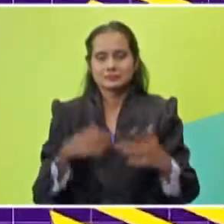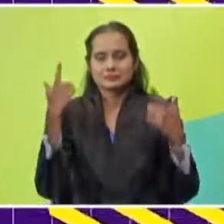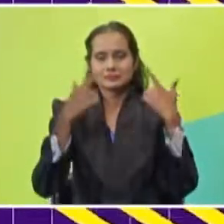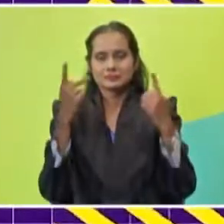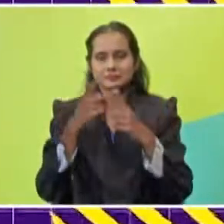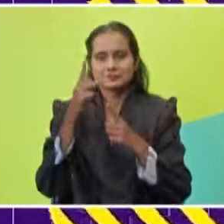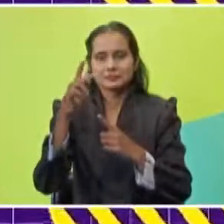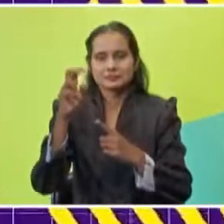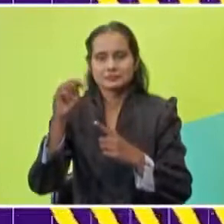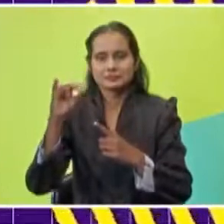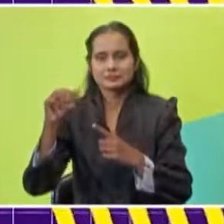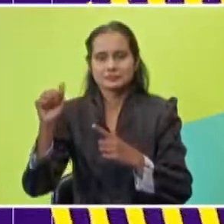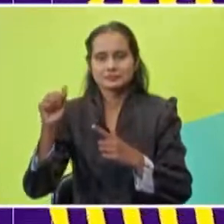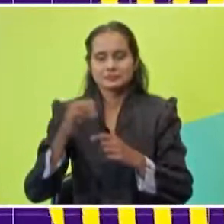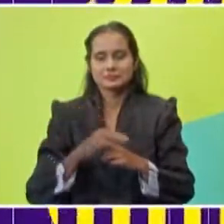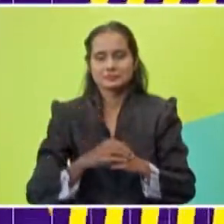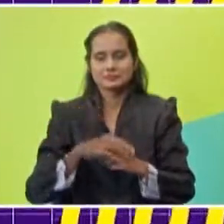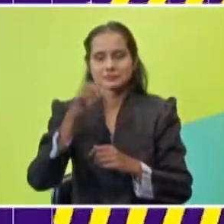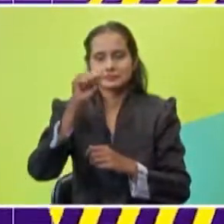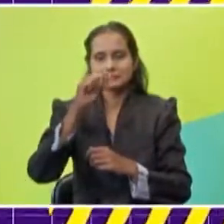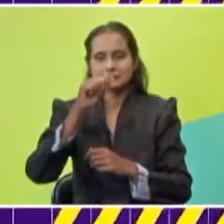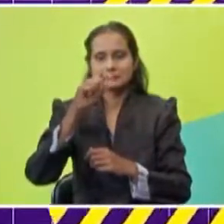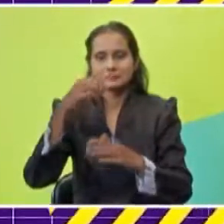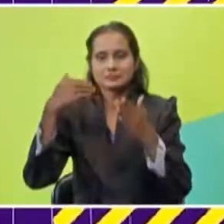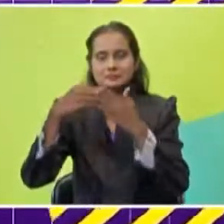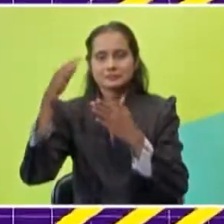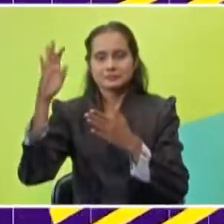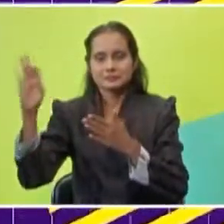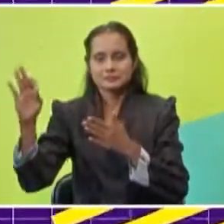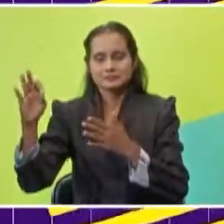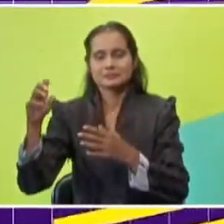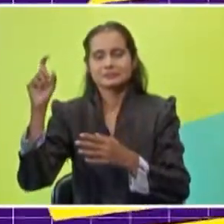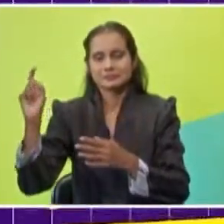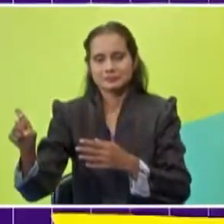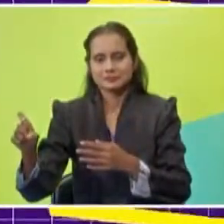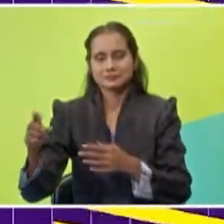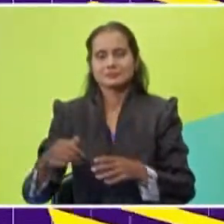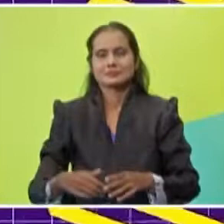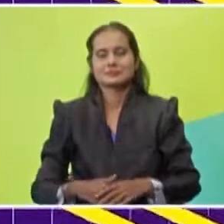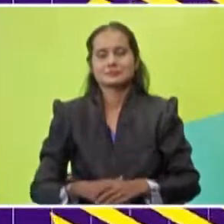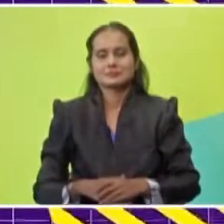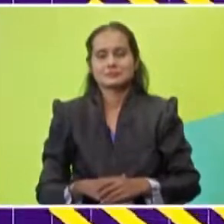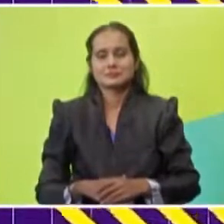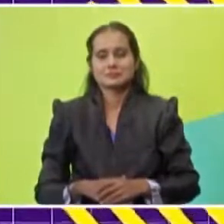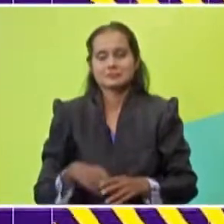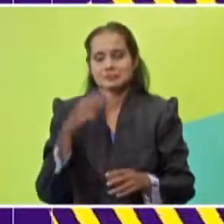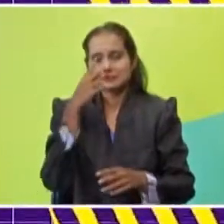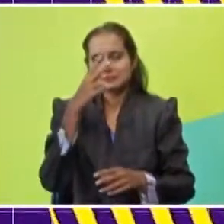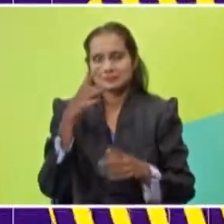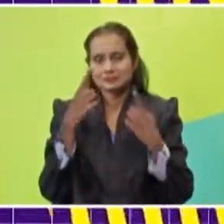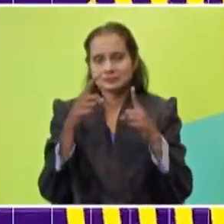kenyal huruf hingga efla semestinya awas sampai ke Kenya Oke kita enggak jawabannya